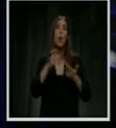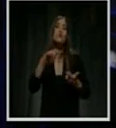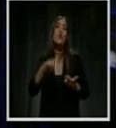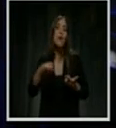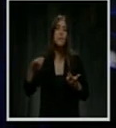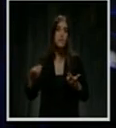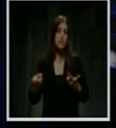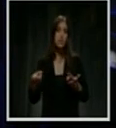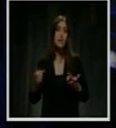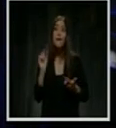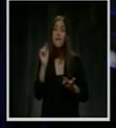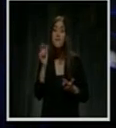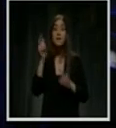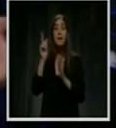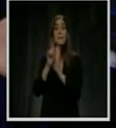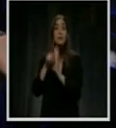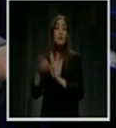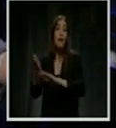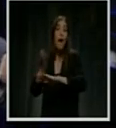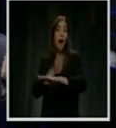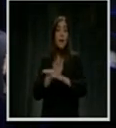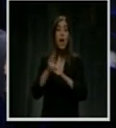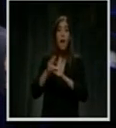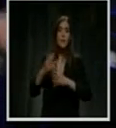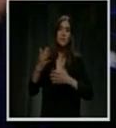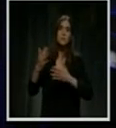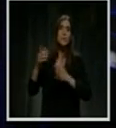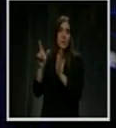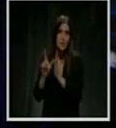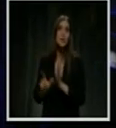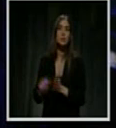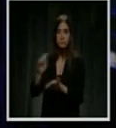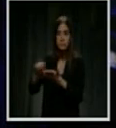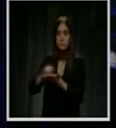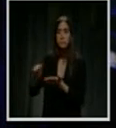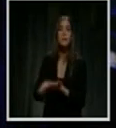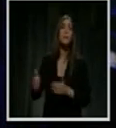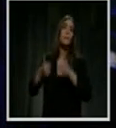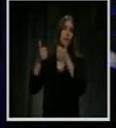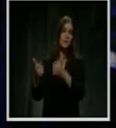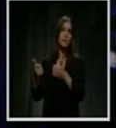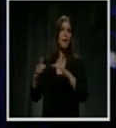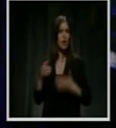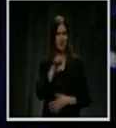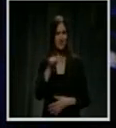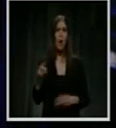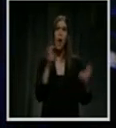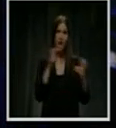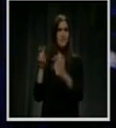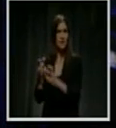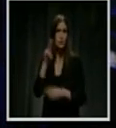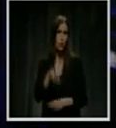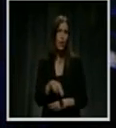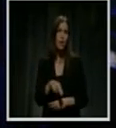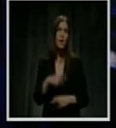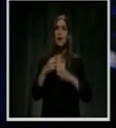tal-minuti qabel kellu jagħti digriet importanti. Jiġifieri dawk il-membri tal-ġudikatura kien ħakhom ukoll li jiġu attakkati, semmejt fuq steward dat li